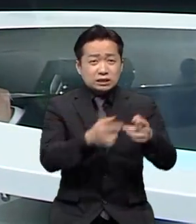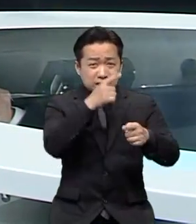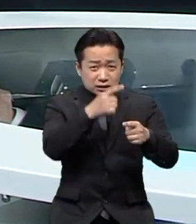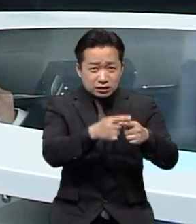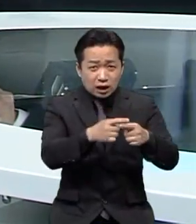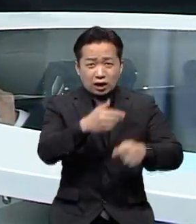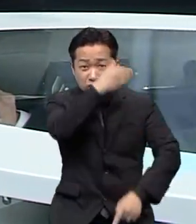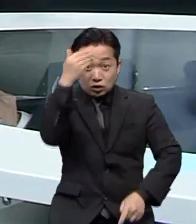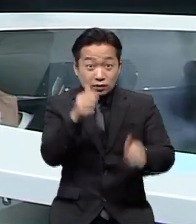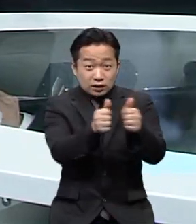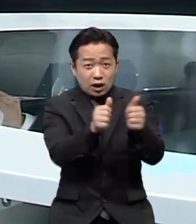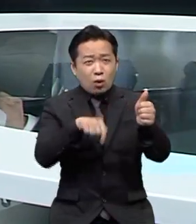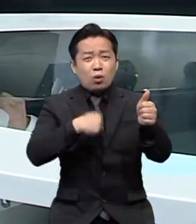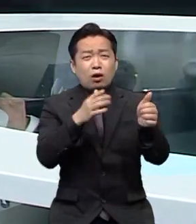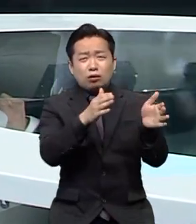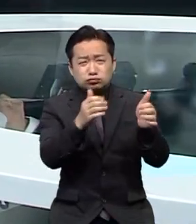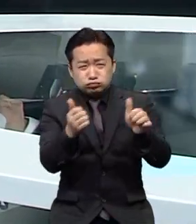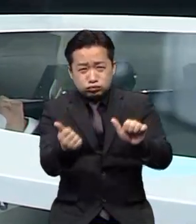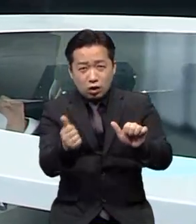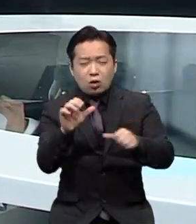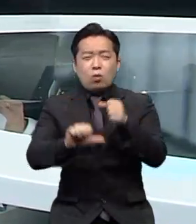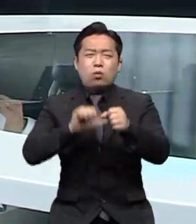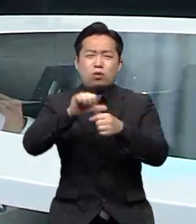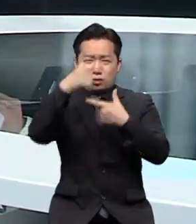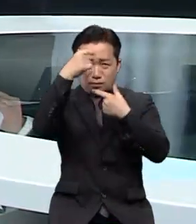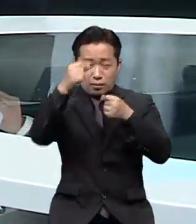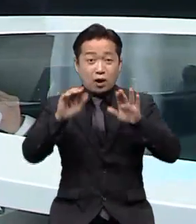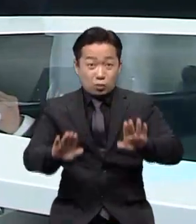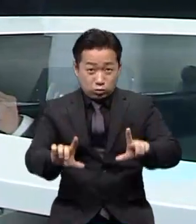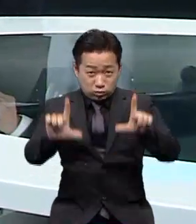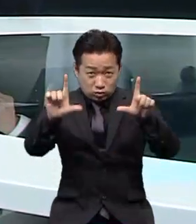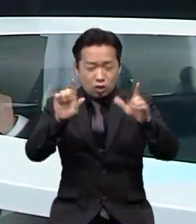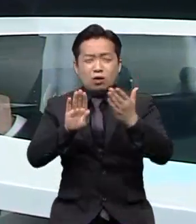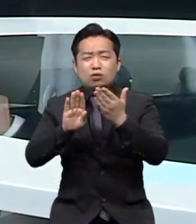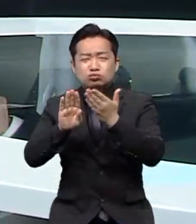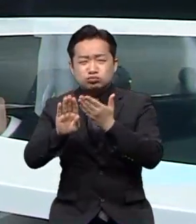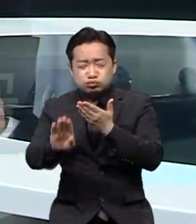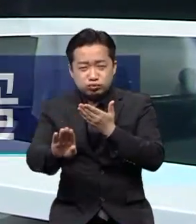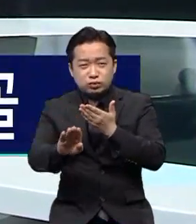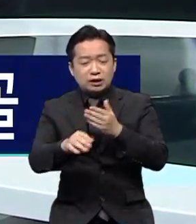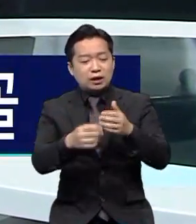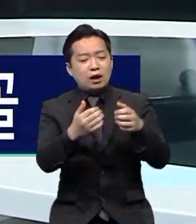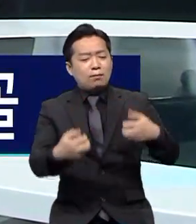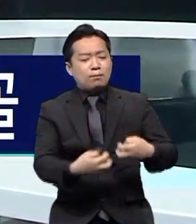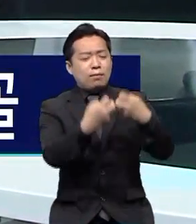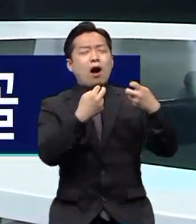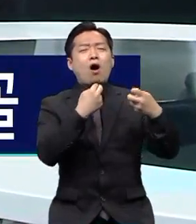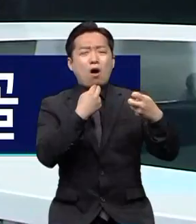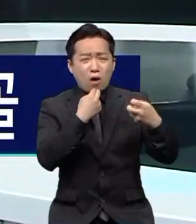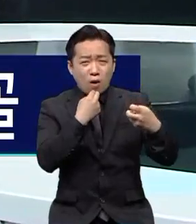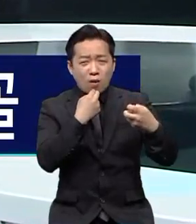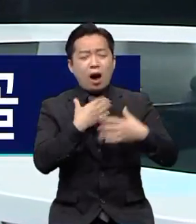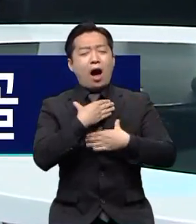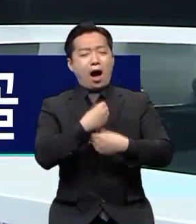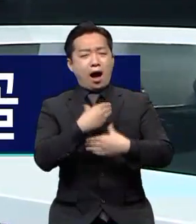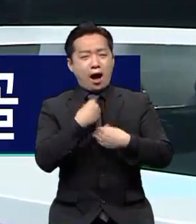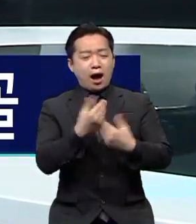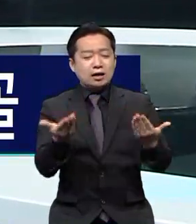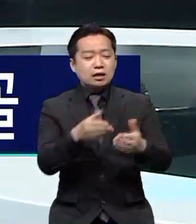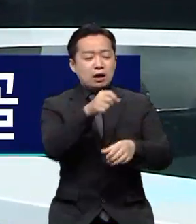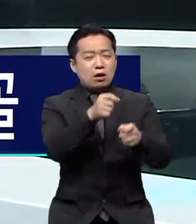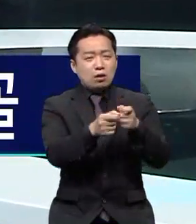꼭 5년이 되는 날입니다. 그날 이후에 안전한 일터를 만들어야 한다는 목소리가 사회 곳곳에서